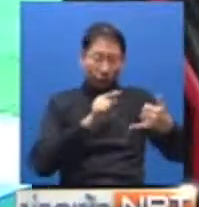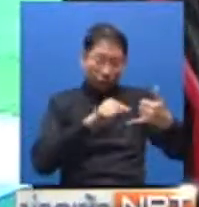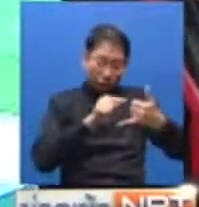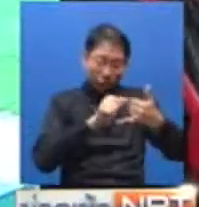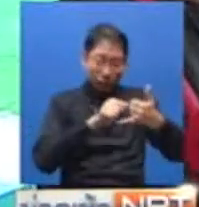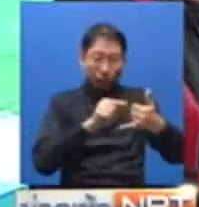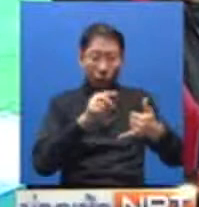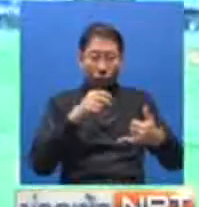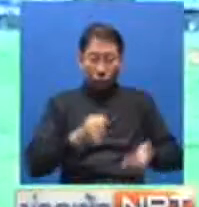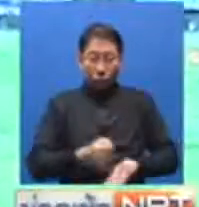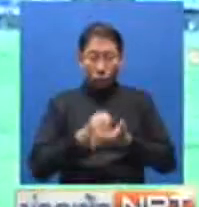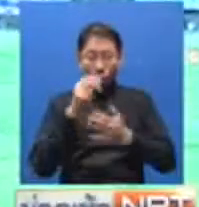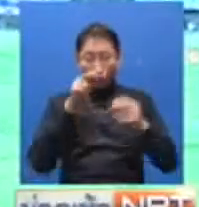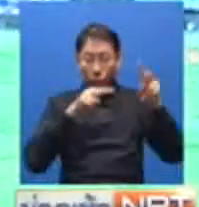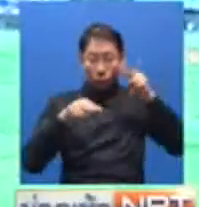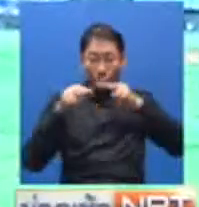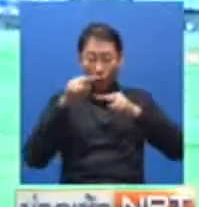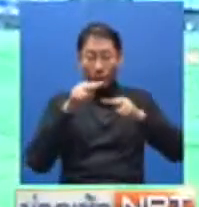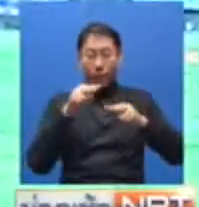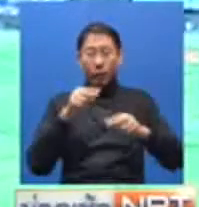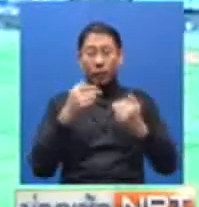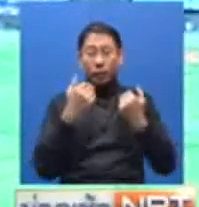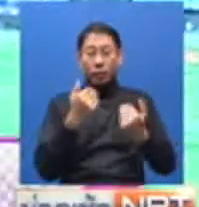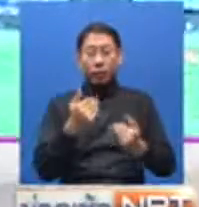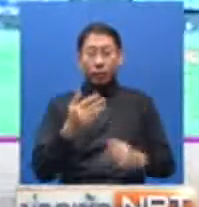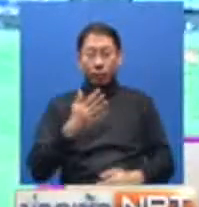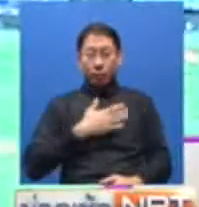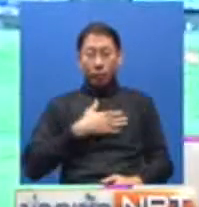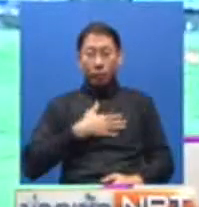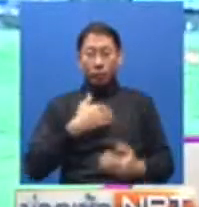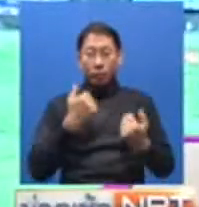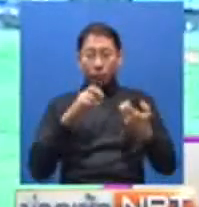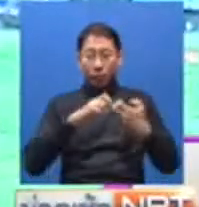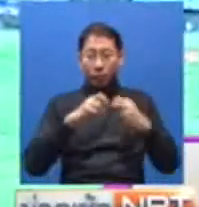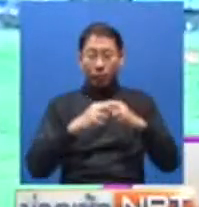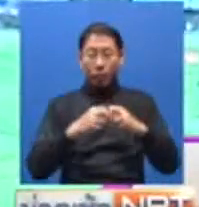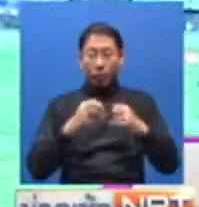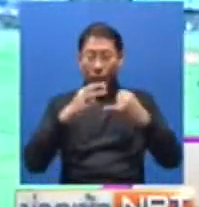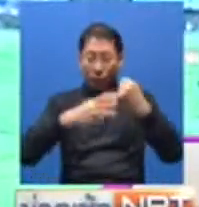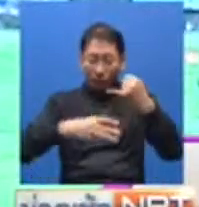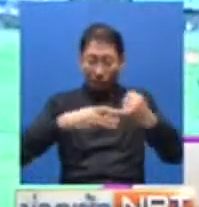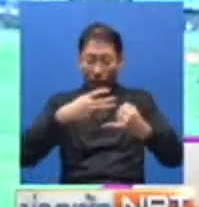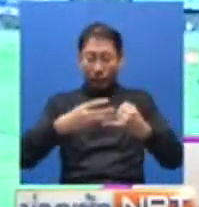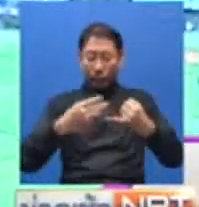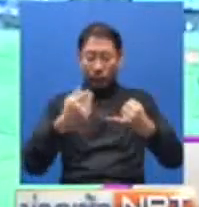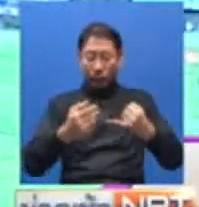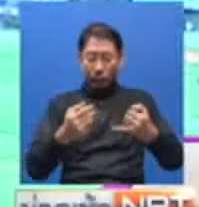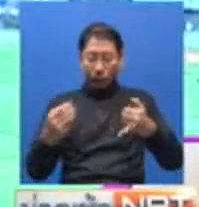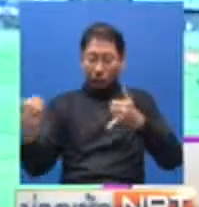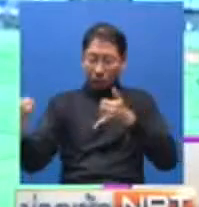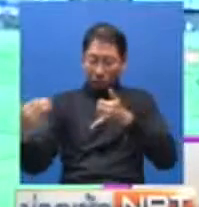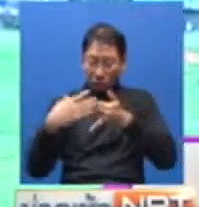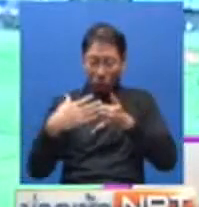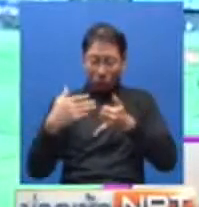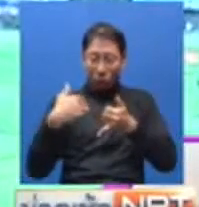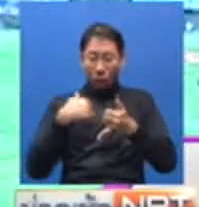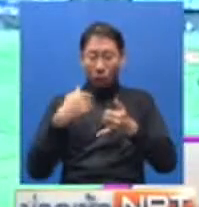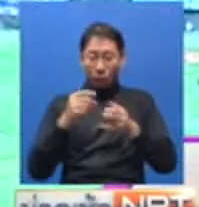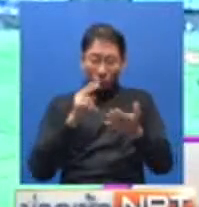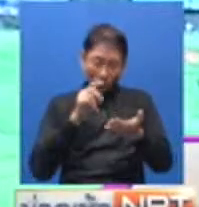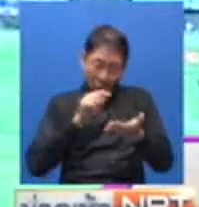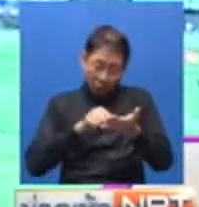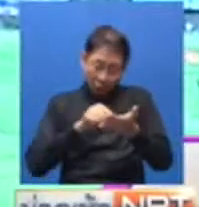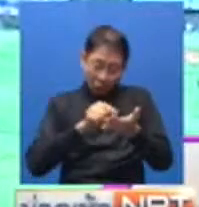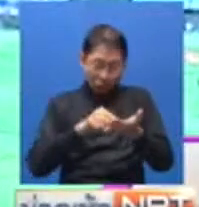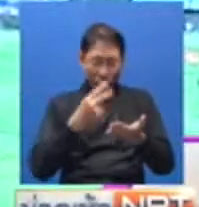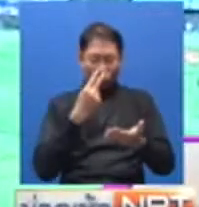บทันที ให้เขาเช็คดูครับว่าผมเนี่ยถูกไอ้ไวรัสตัวนี้แล้วเขาก็เช็คให้ดูว่าผมเ